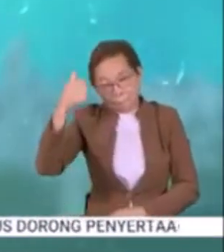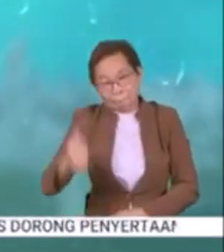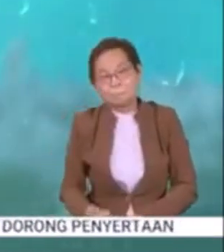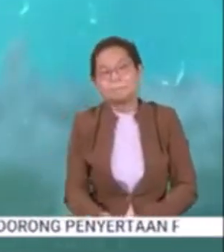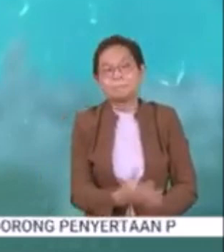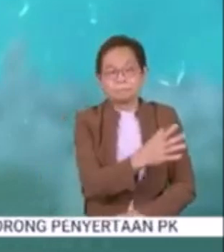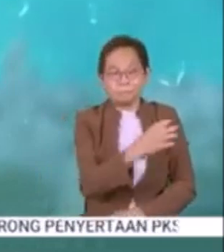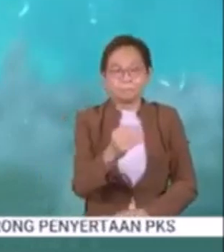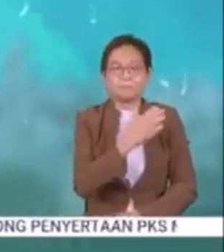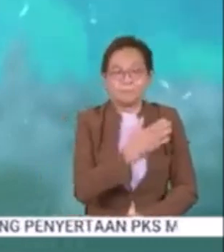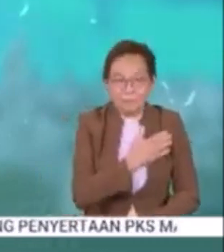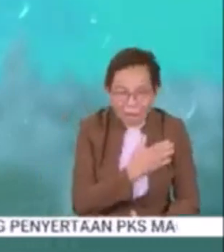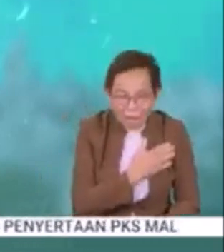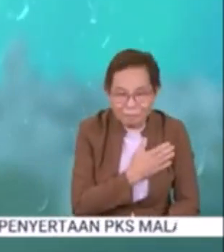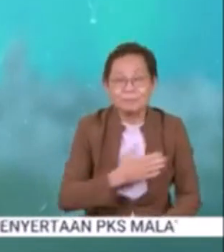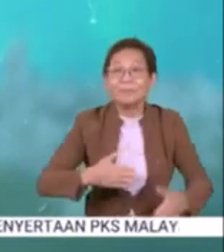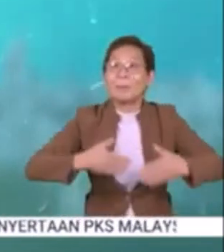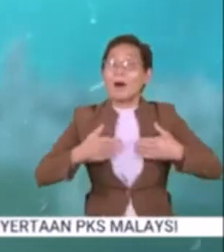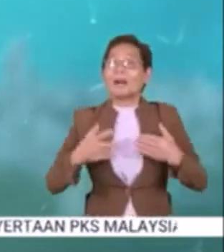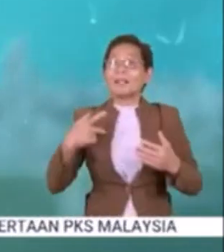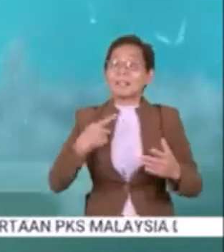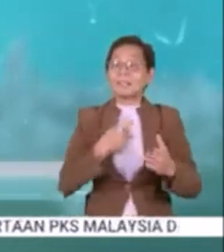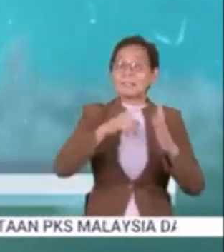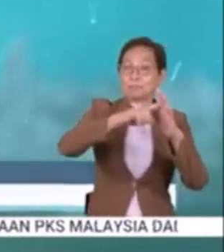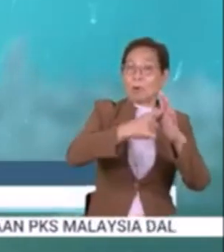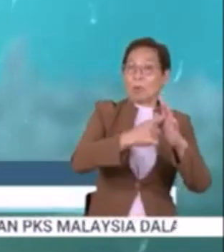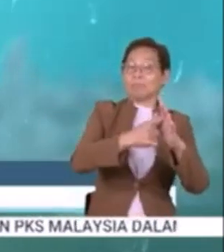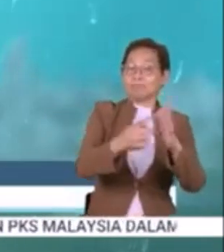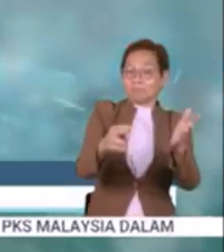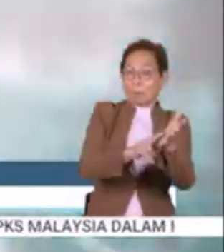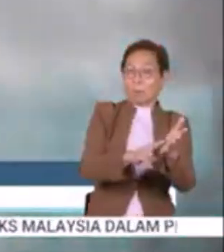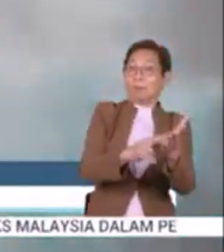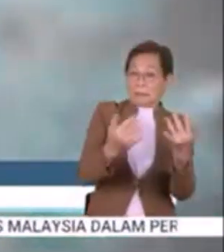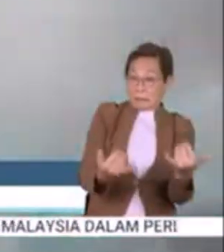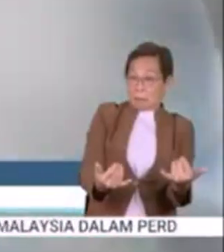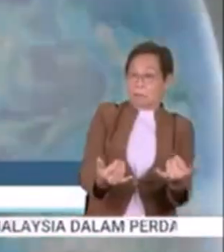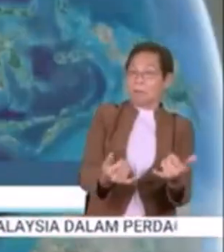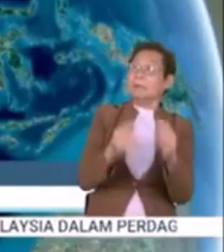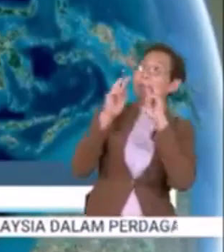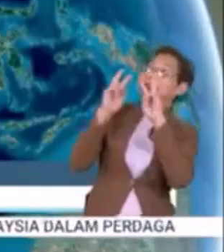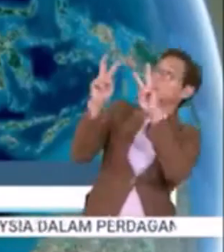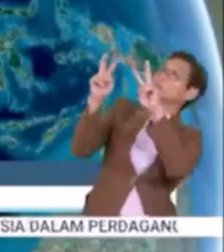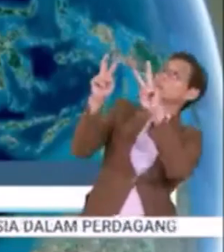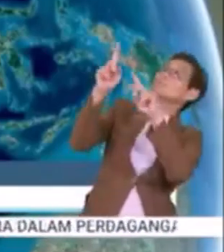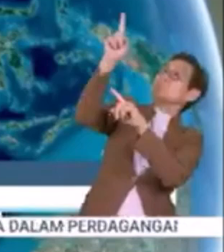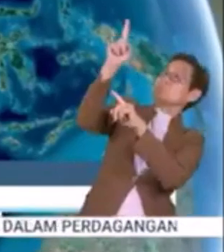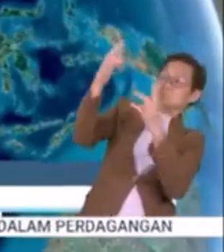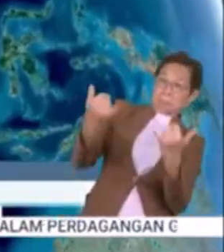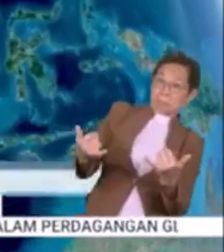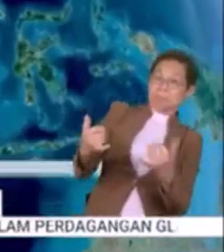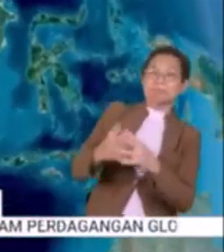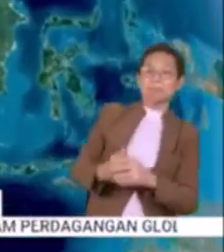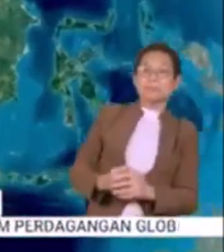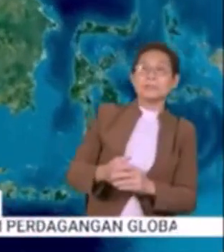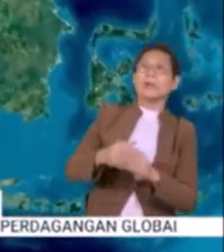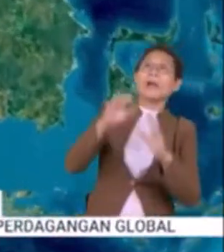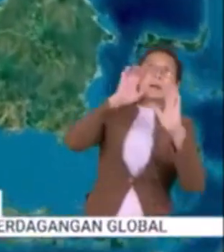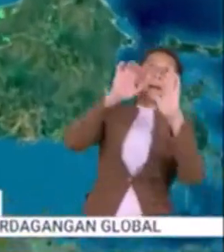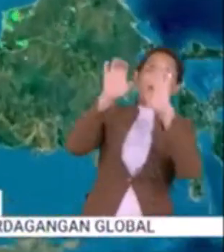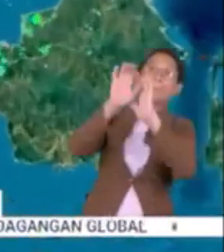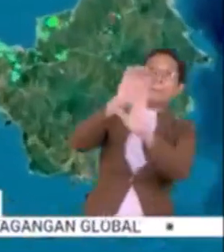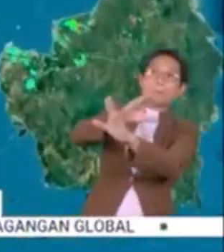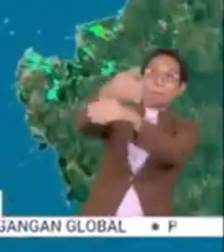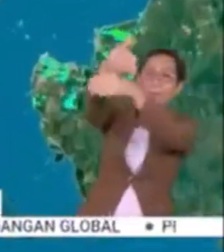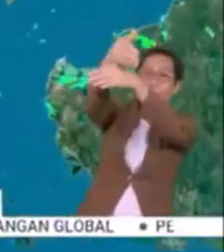Assalamualaikum dan salam sejahtera. Kita mulakan laporan pada petang ini dengan melihat keadaan cuaca semasa. Imej radar